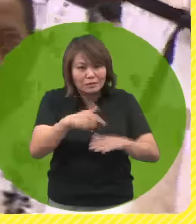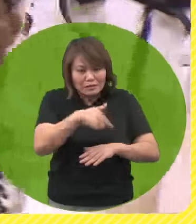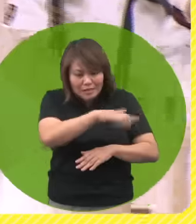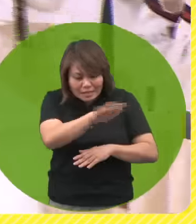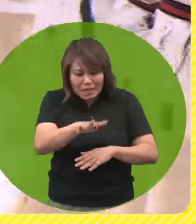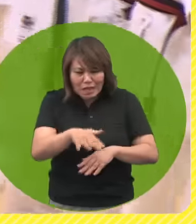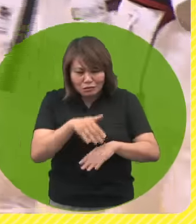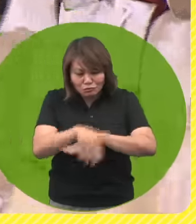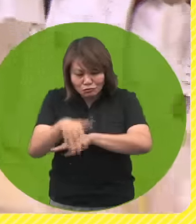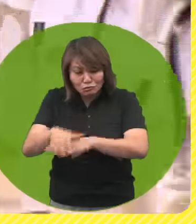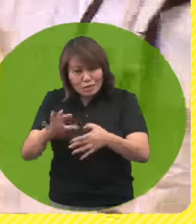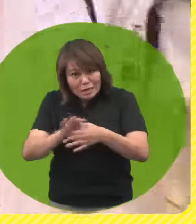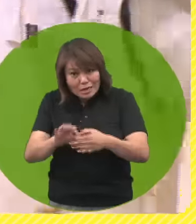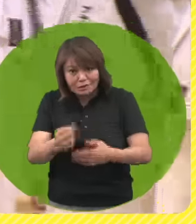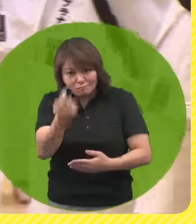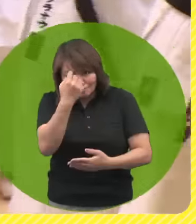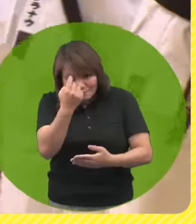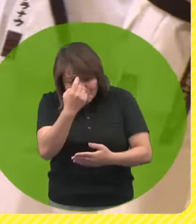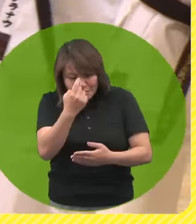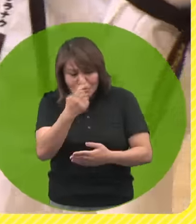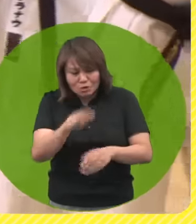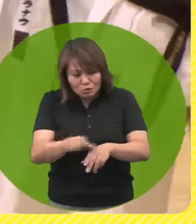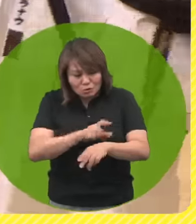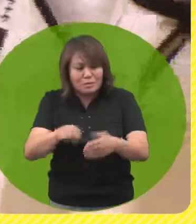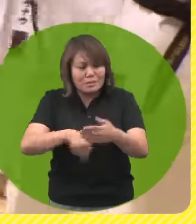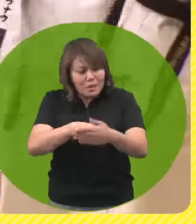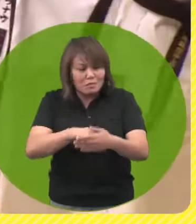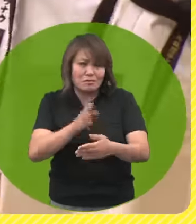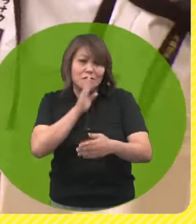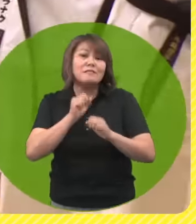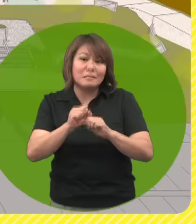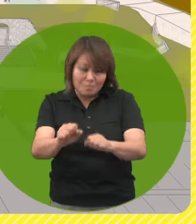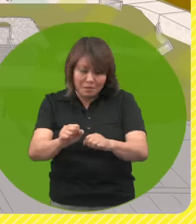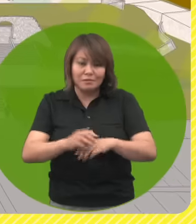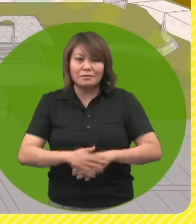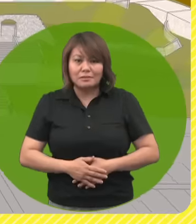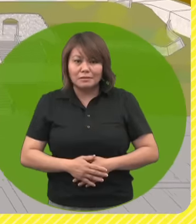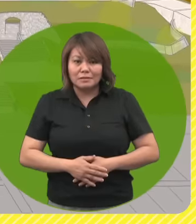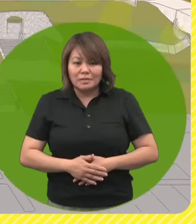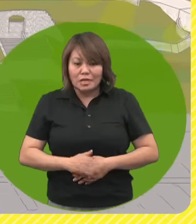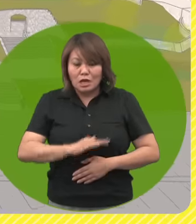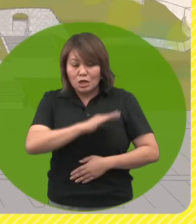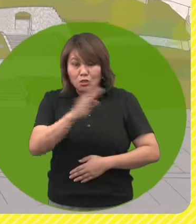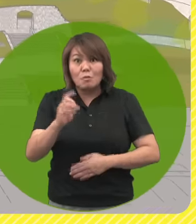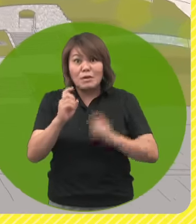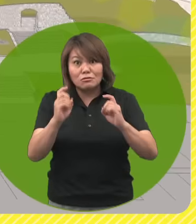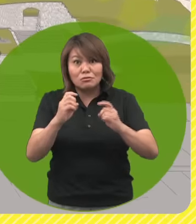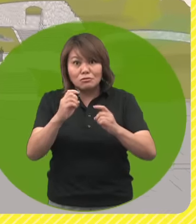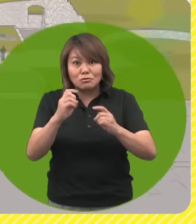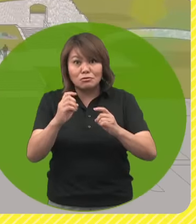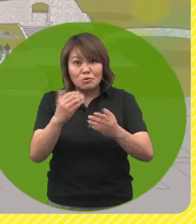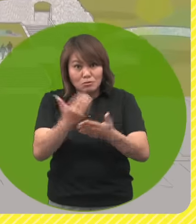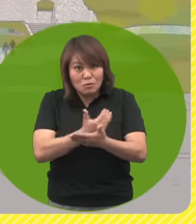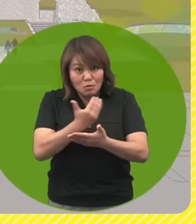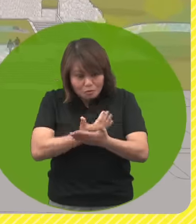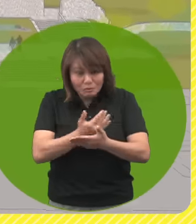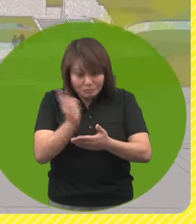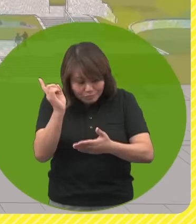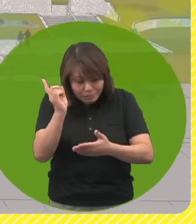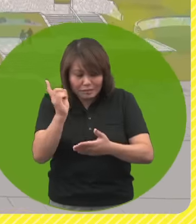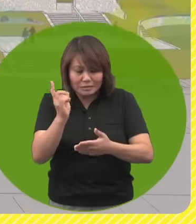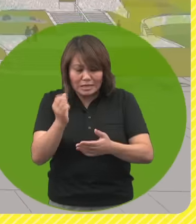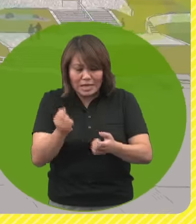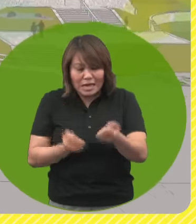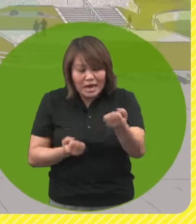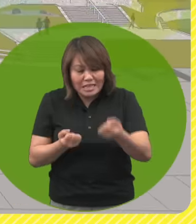を越えて広く学べる特別な内容で実施しています。また豊見城城市の丘陵地に沖縄空手会館を